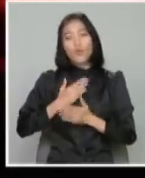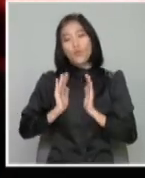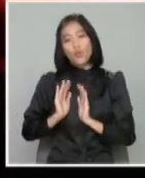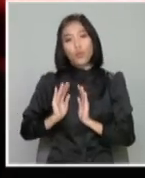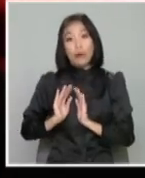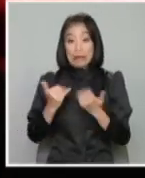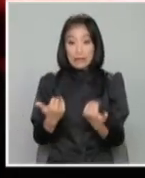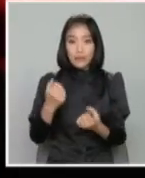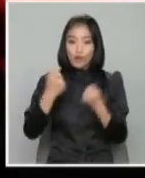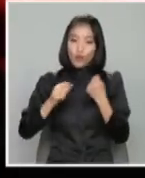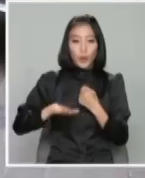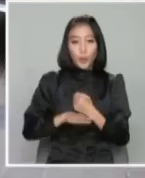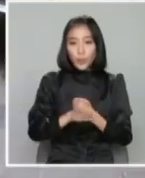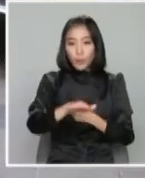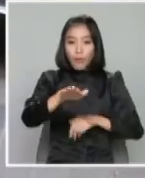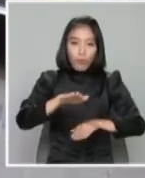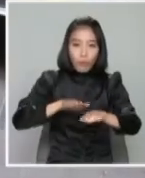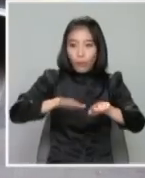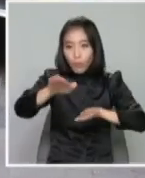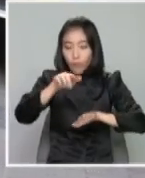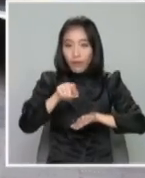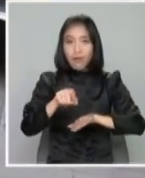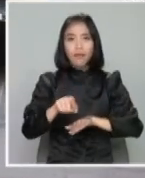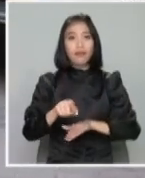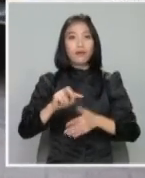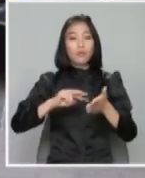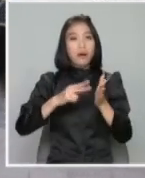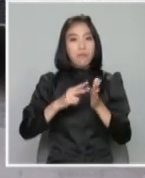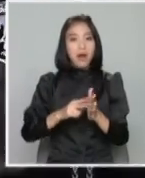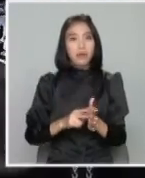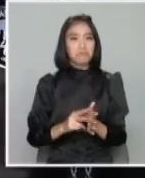ออกมาวิ่งให้ทำประโยชน์ให้สังคมด้วยก็ถือว่าเป็นเรื่องดีแล้วก็